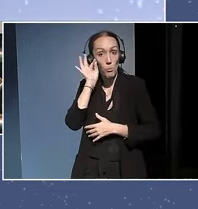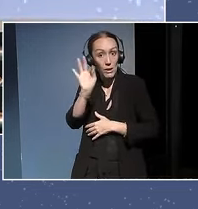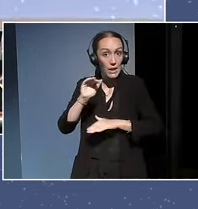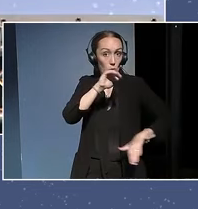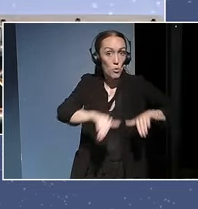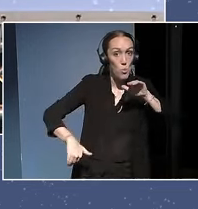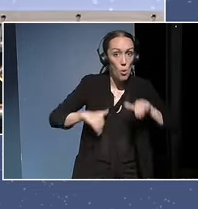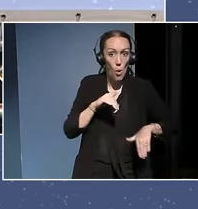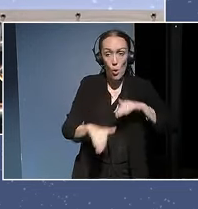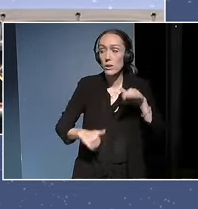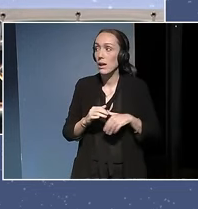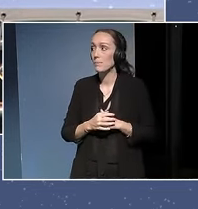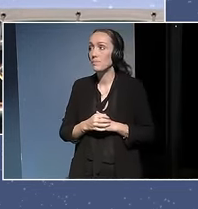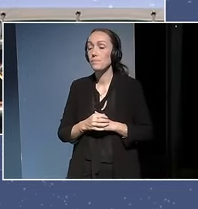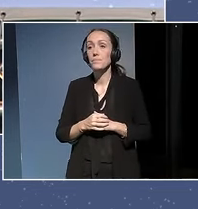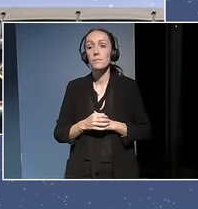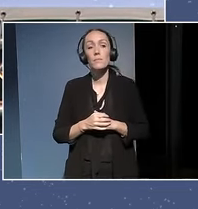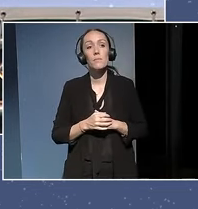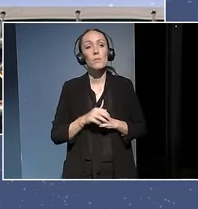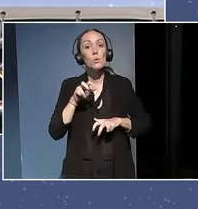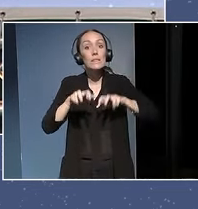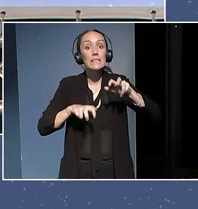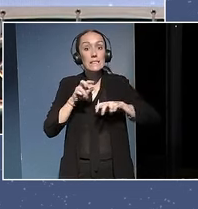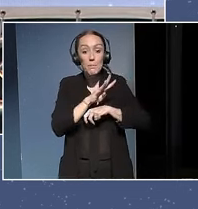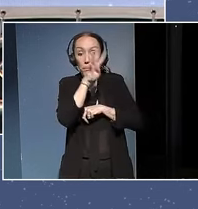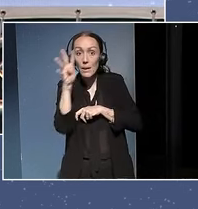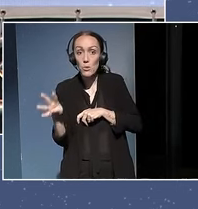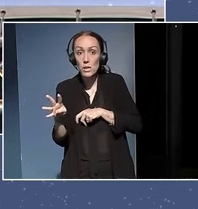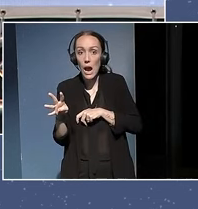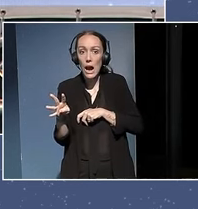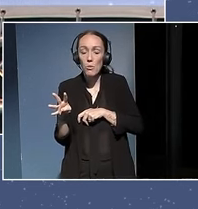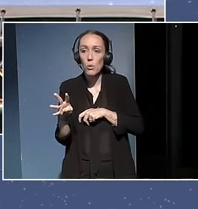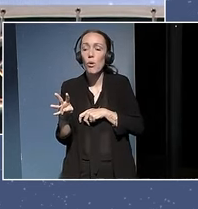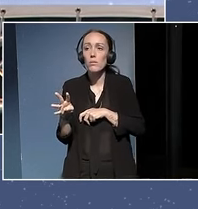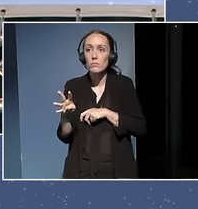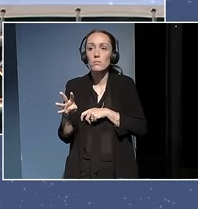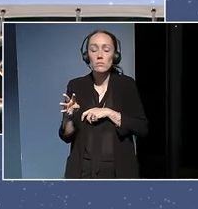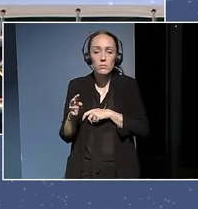coda lo spinosauro Quindi Cambia nuovamente aspetto